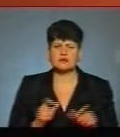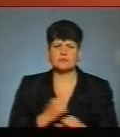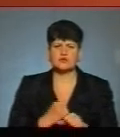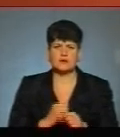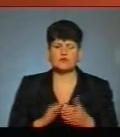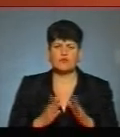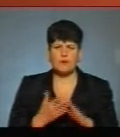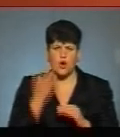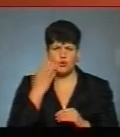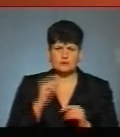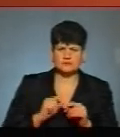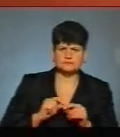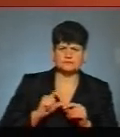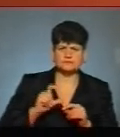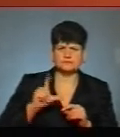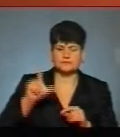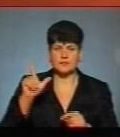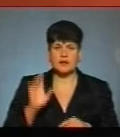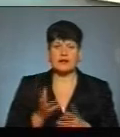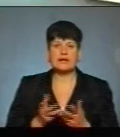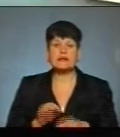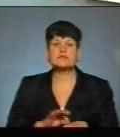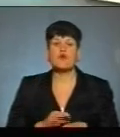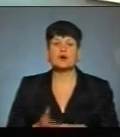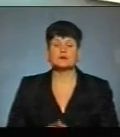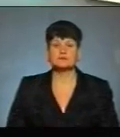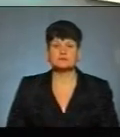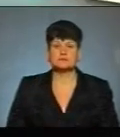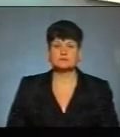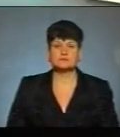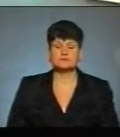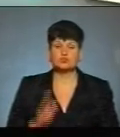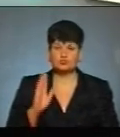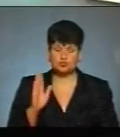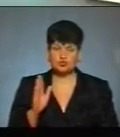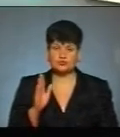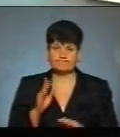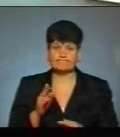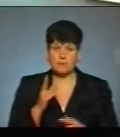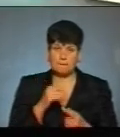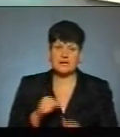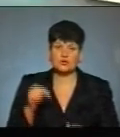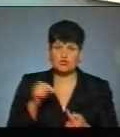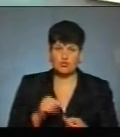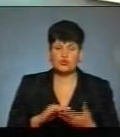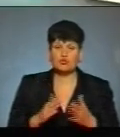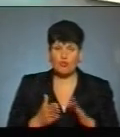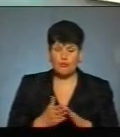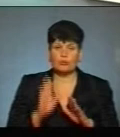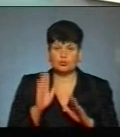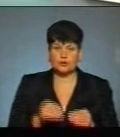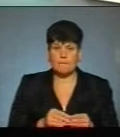коли стрімко збільшуватиметься кількість хворих? Ну, будуть пристосовуватися до тих умов, і будемо